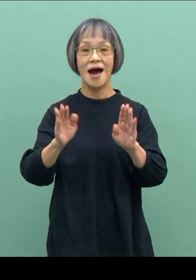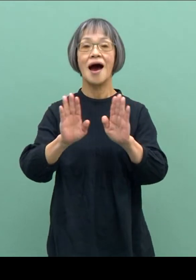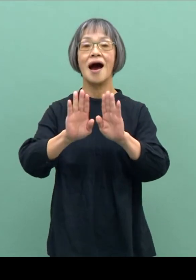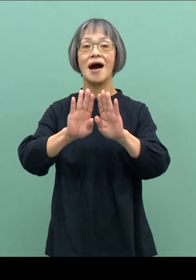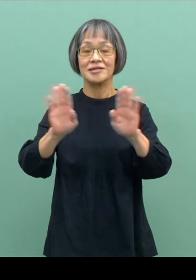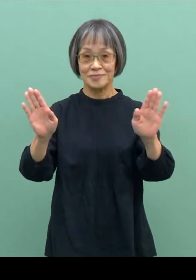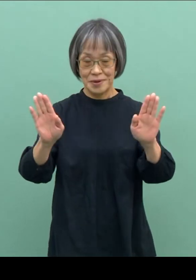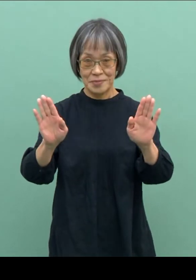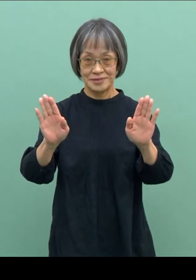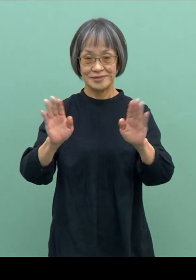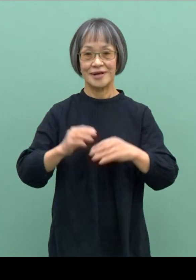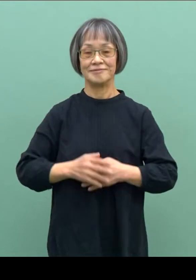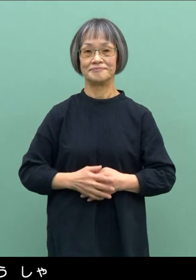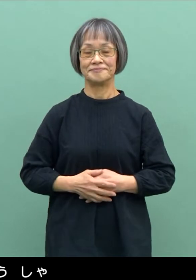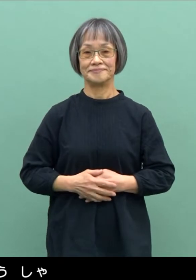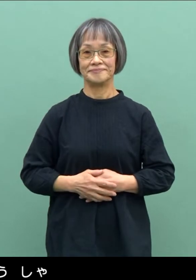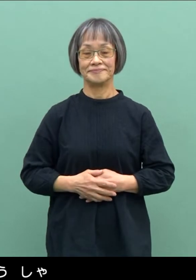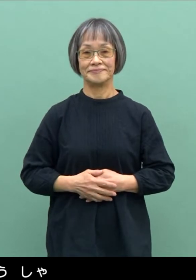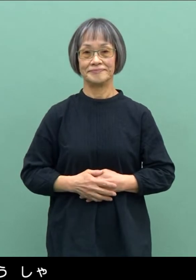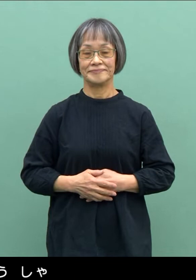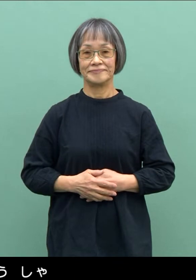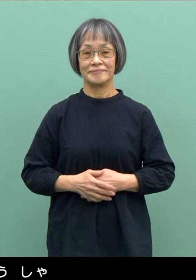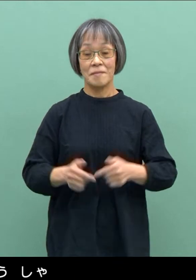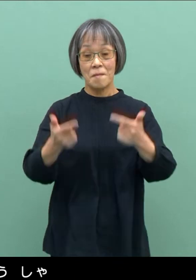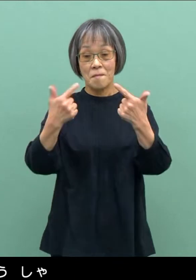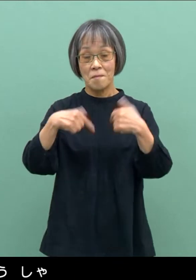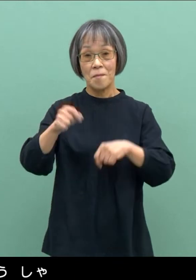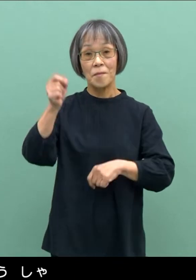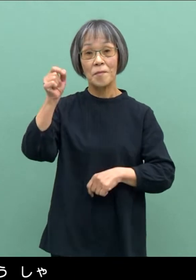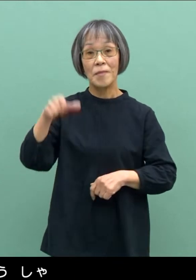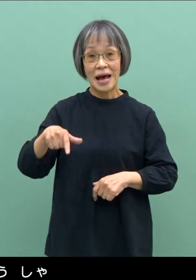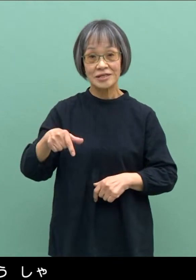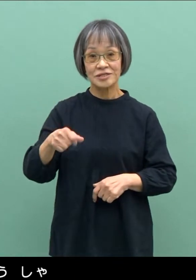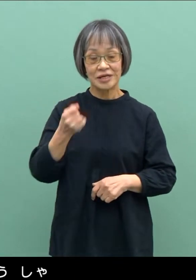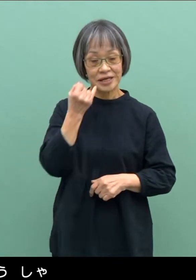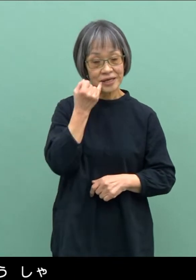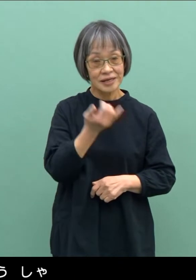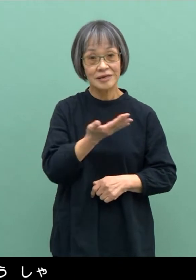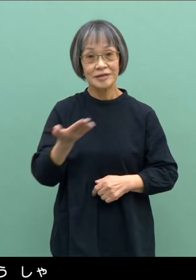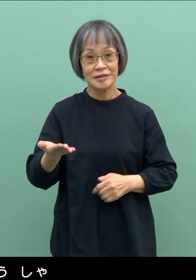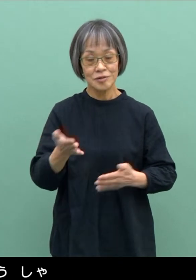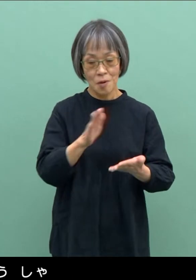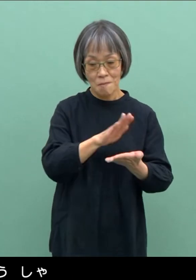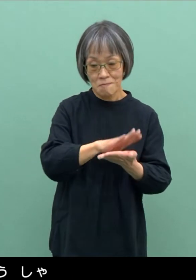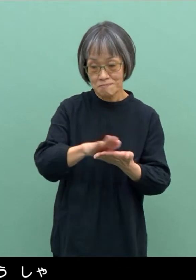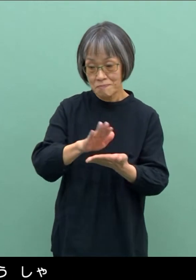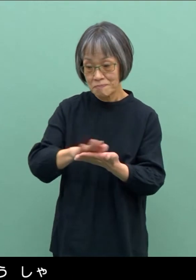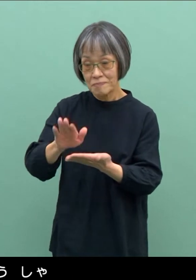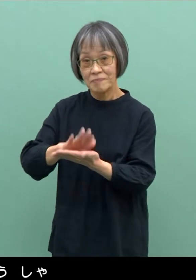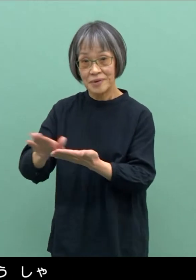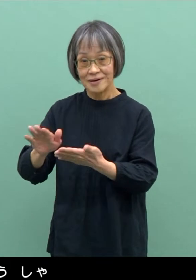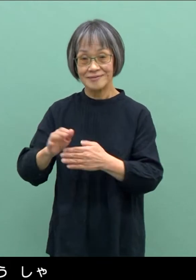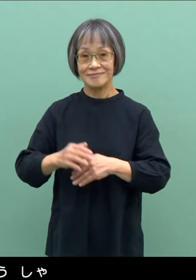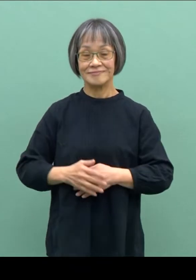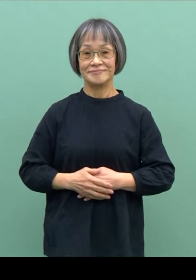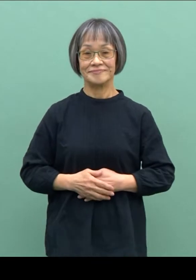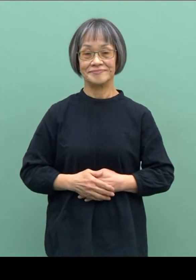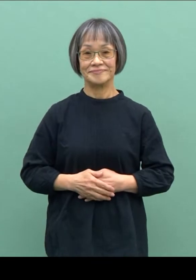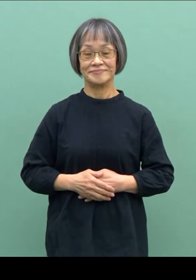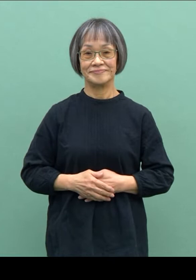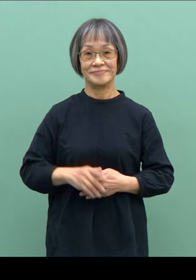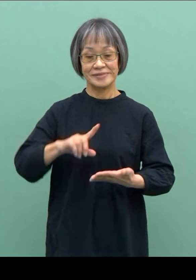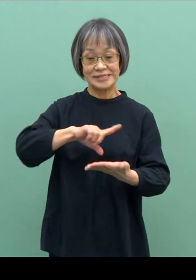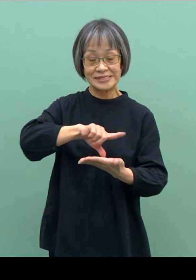年から SDGs に取り組んでおります。例えば毎月施設の職員と利用者で海岸の清掃活動をしています